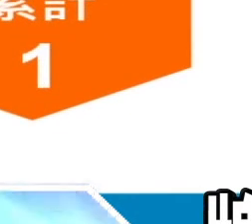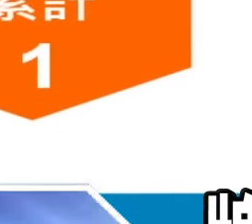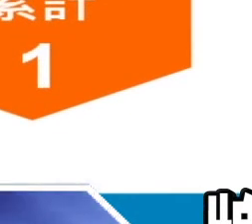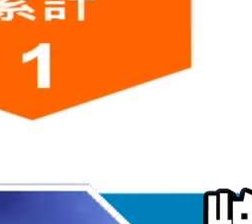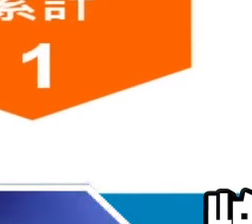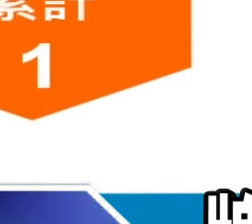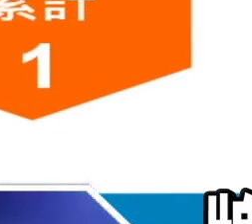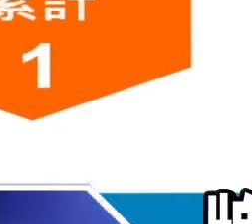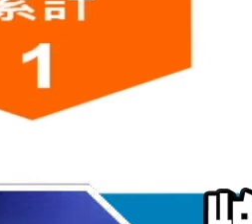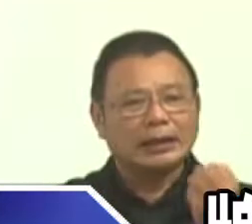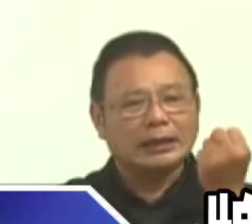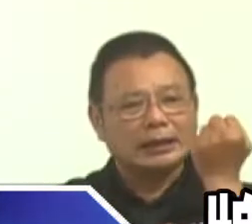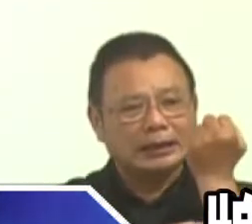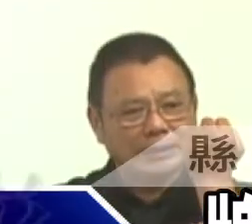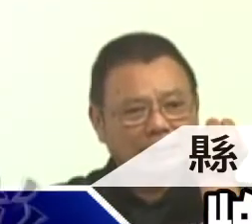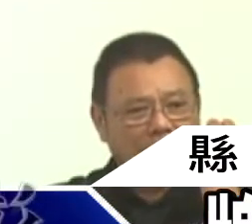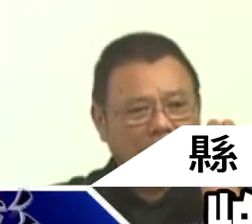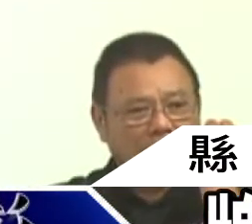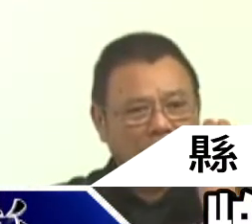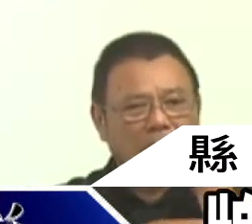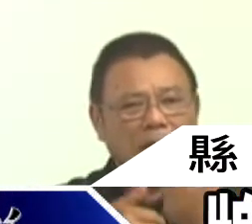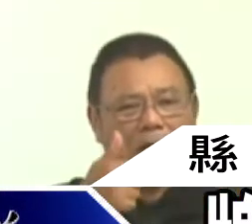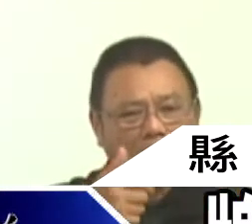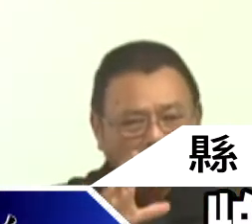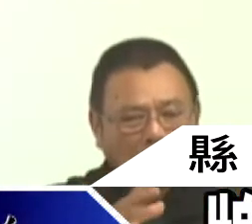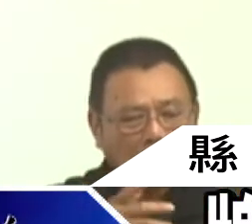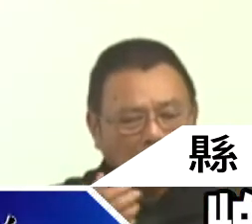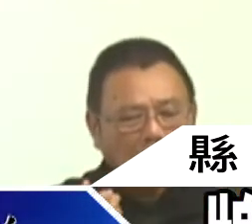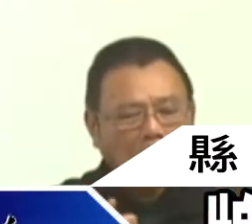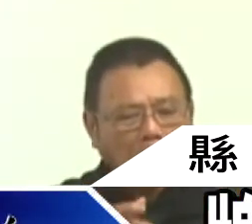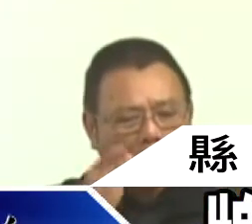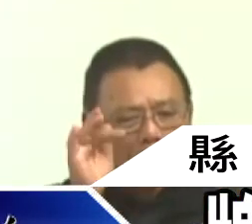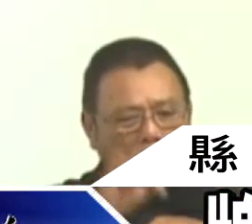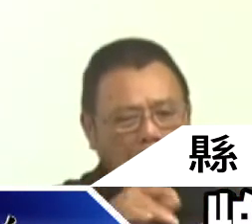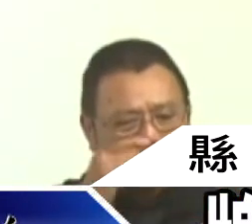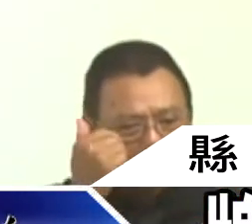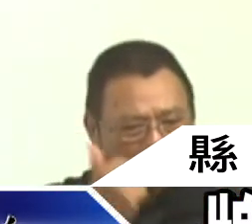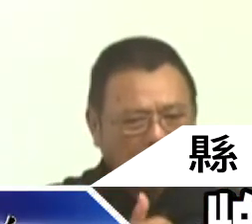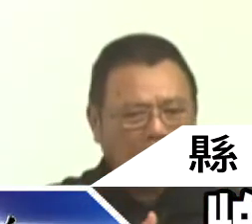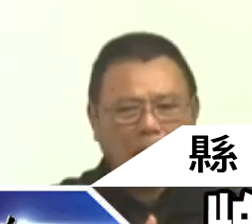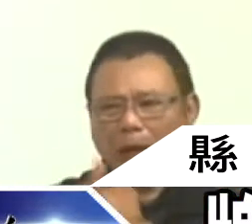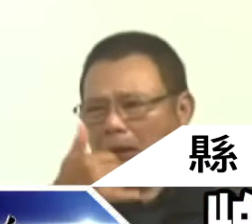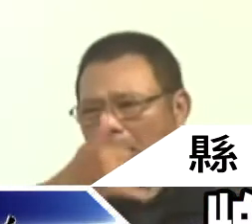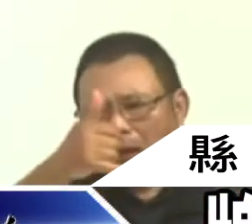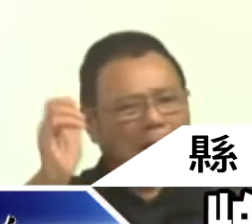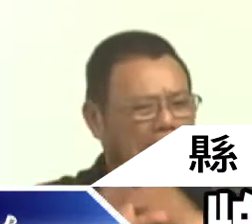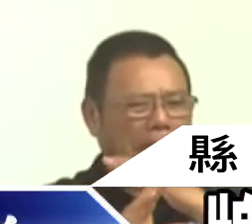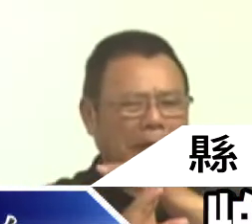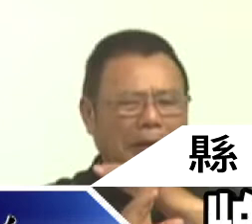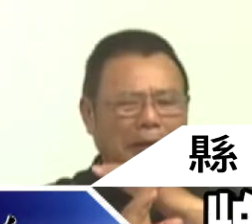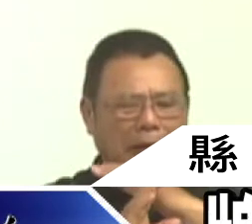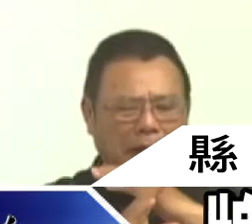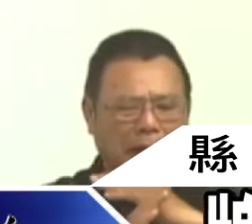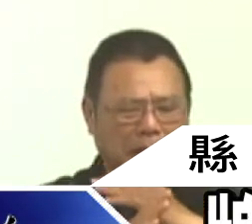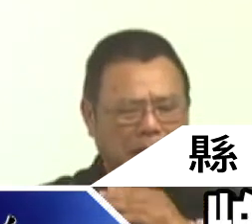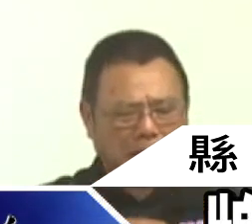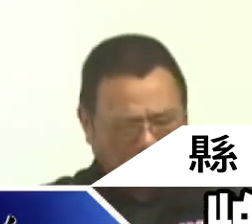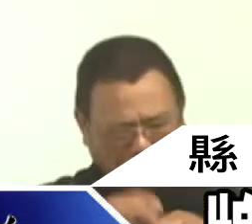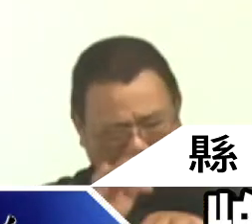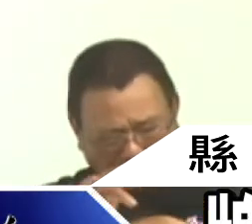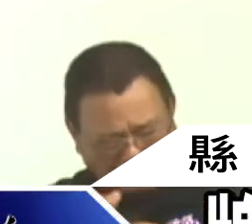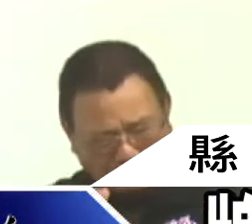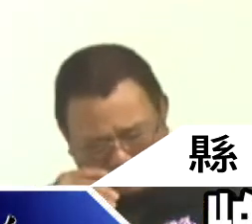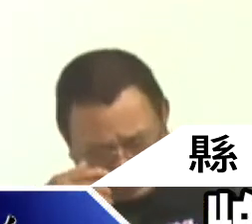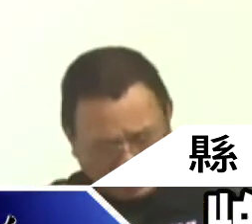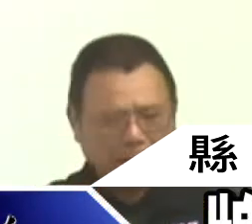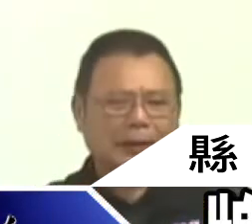个里长都有状况了哈，所以拜托大家不要跑摊、趴够。来减少我们